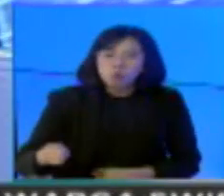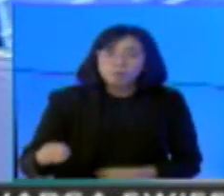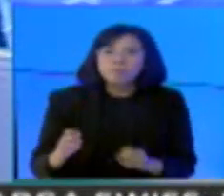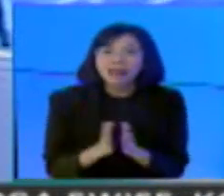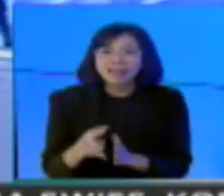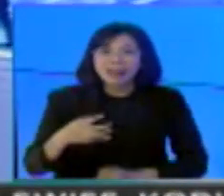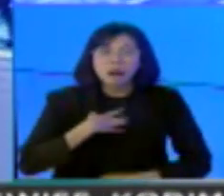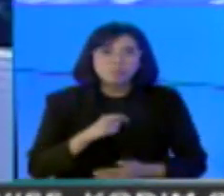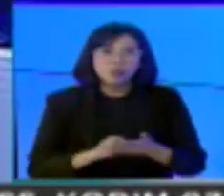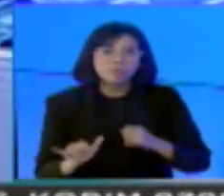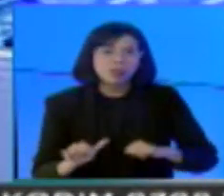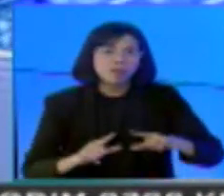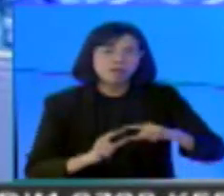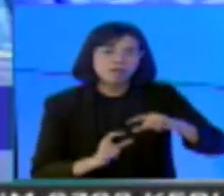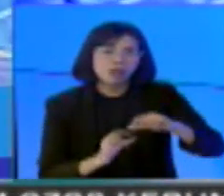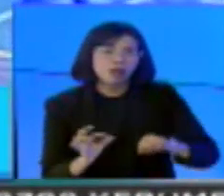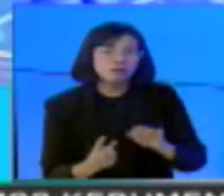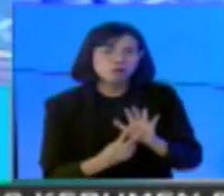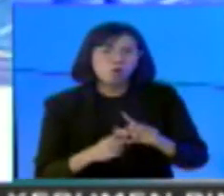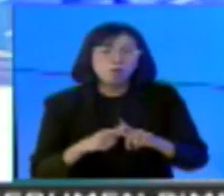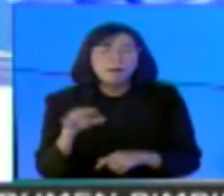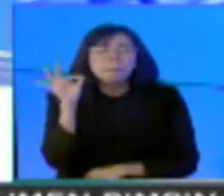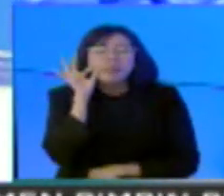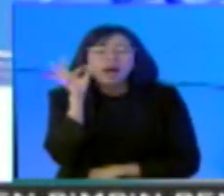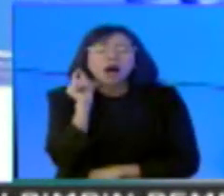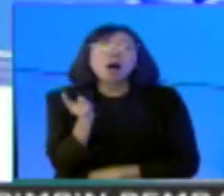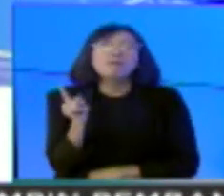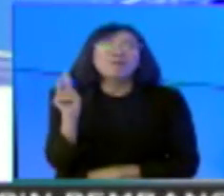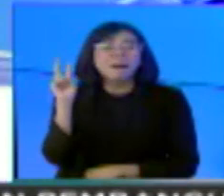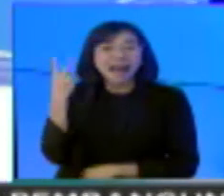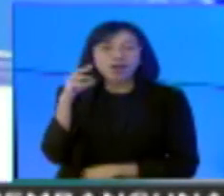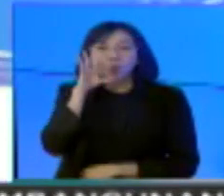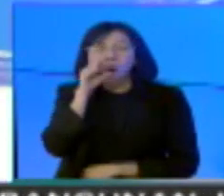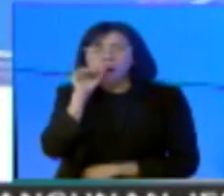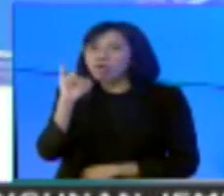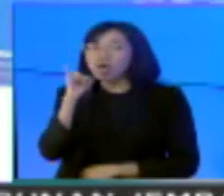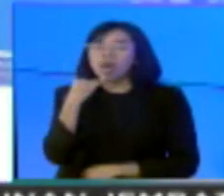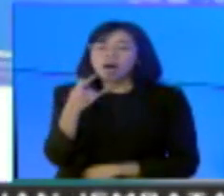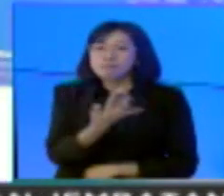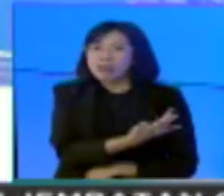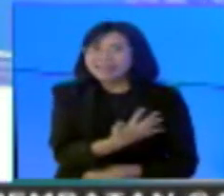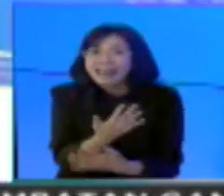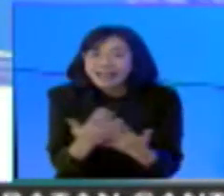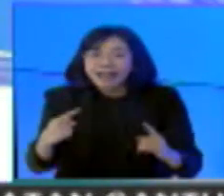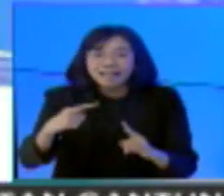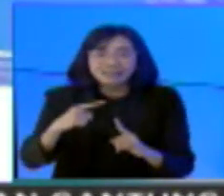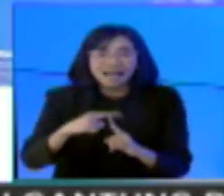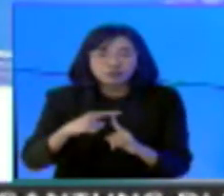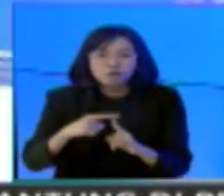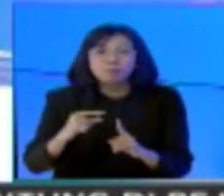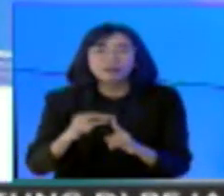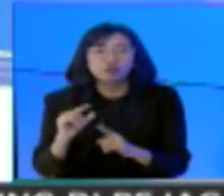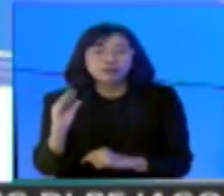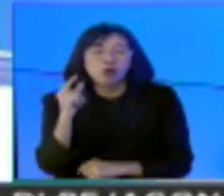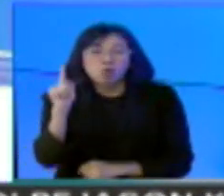dan HAM Yasona Lawli meminta maaf terkait pernyataannya yang dinilai menyinggung warga Tanjung Priuk, Jakarta Utara. Yasona berencana menemui